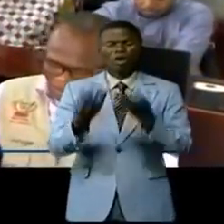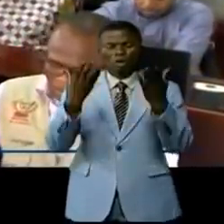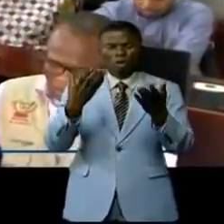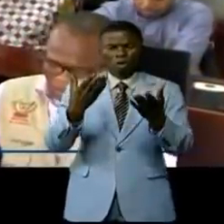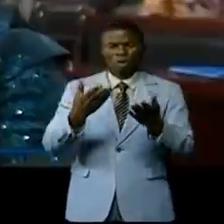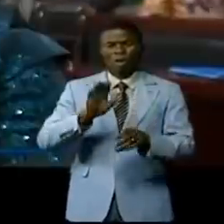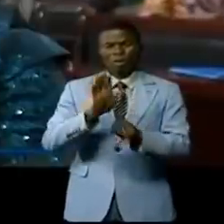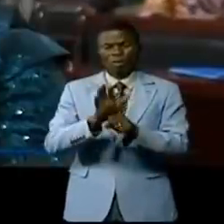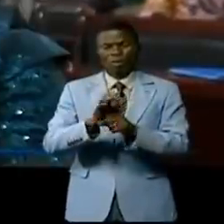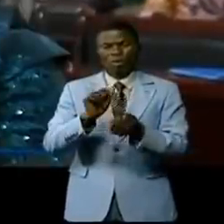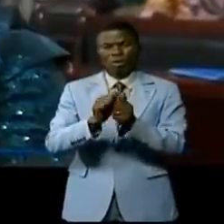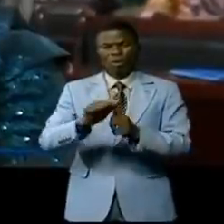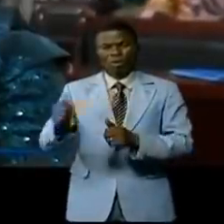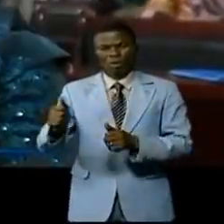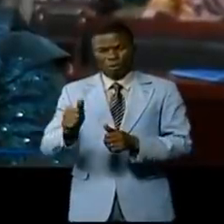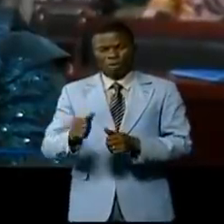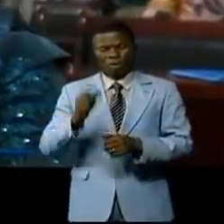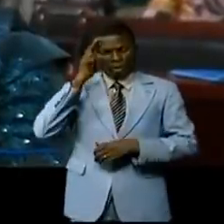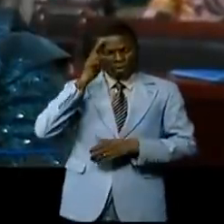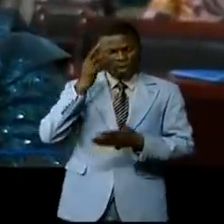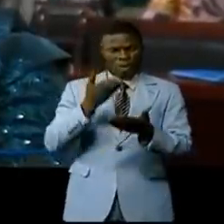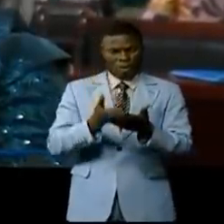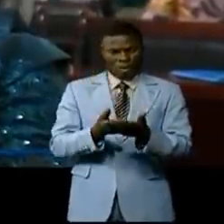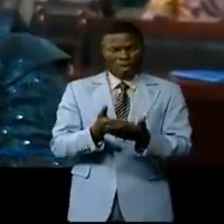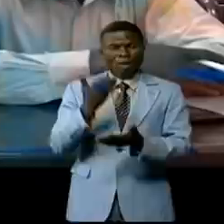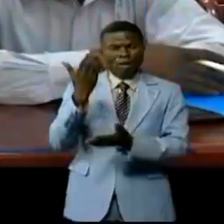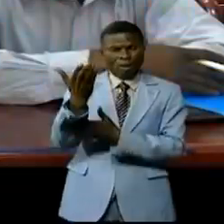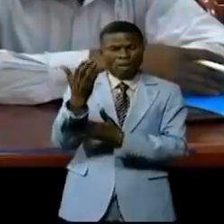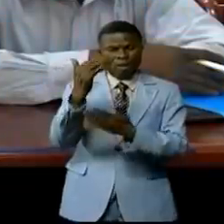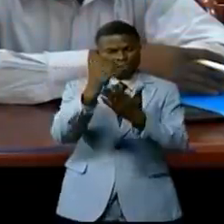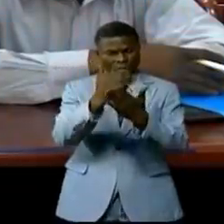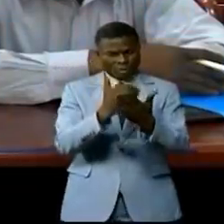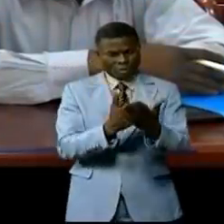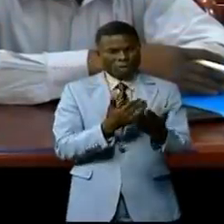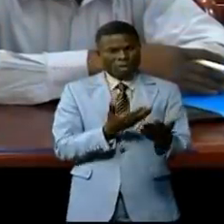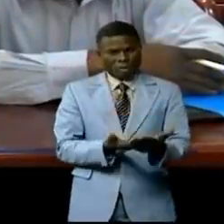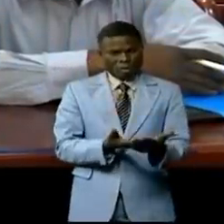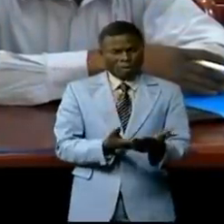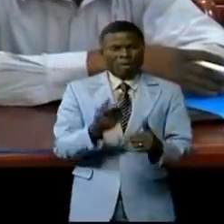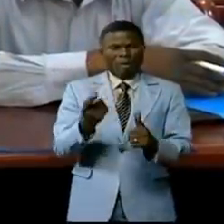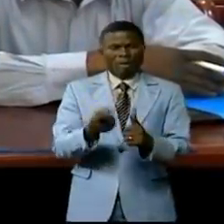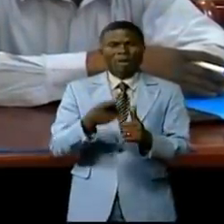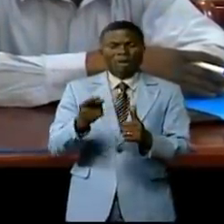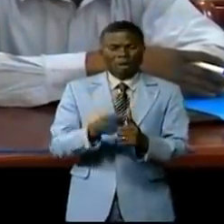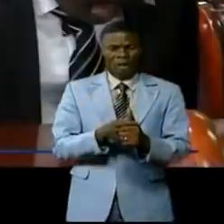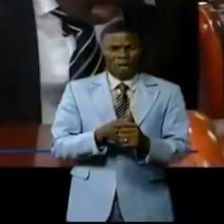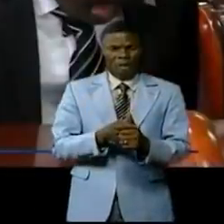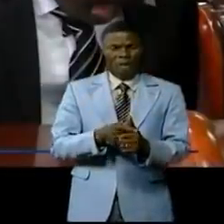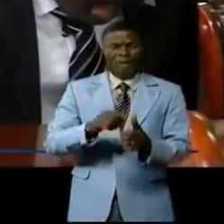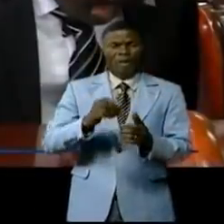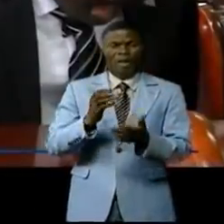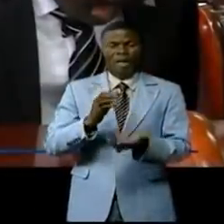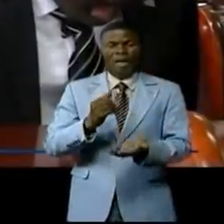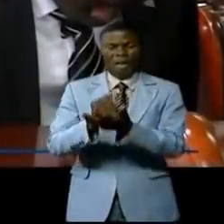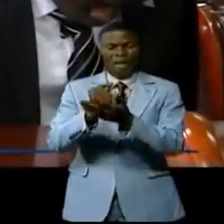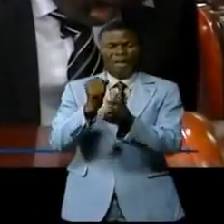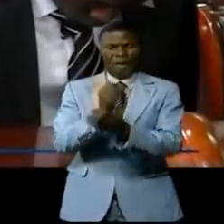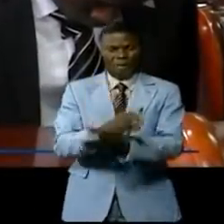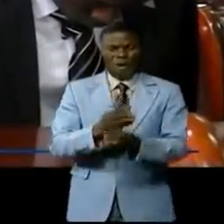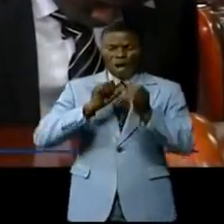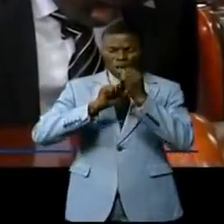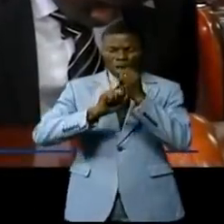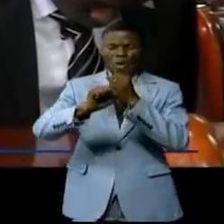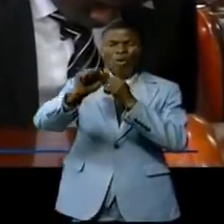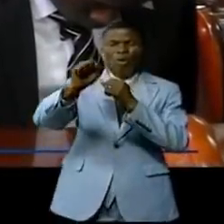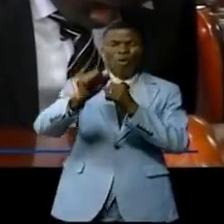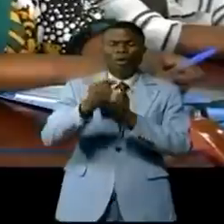d'autres. À l'issue de ces réflexions, des recommandations ont été formulées, entre autres, rendre disponibles et vulgariser